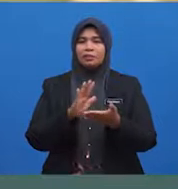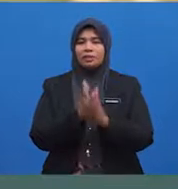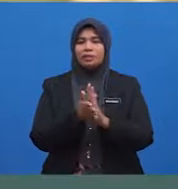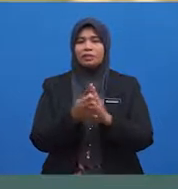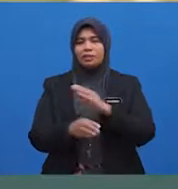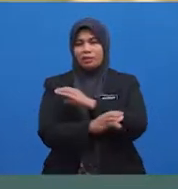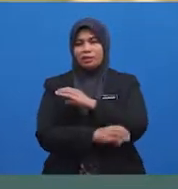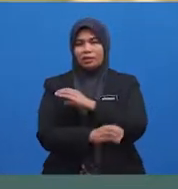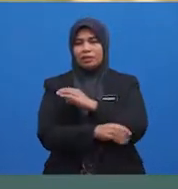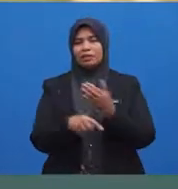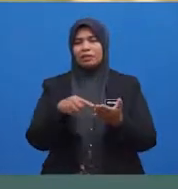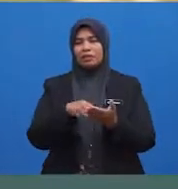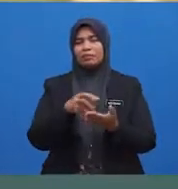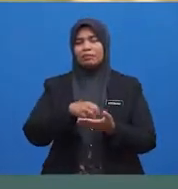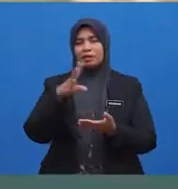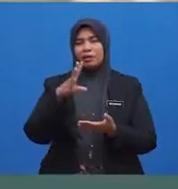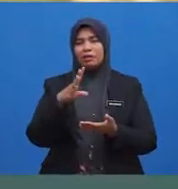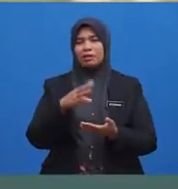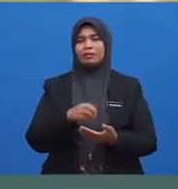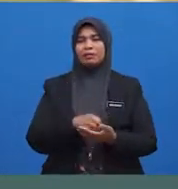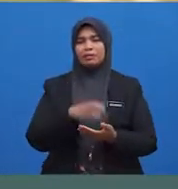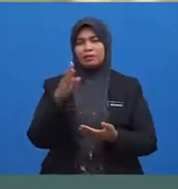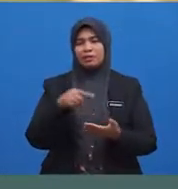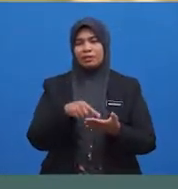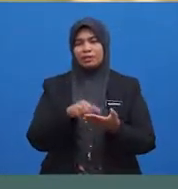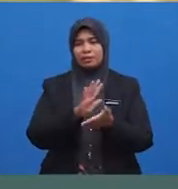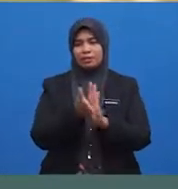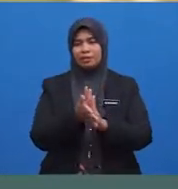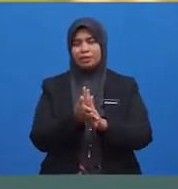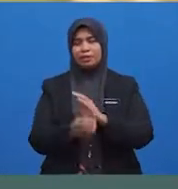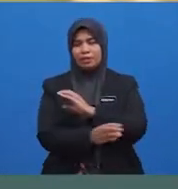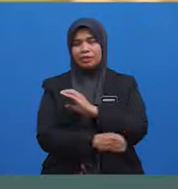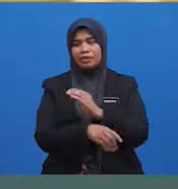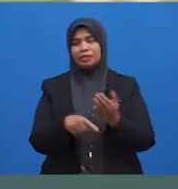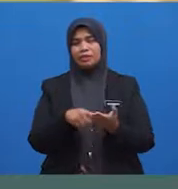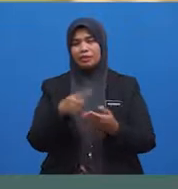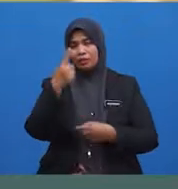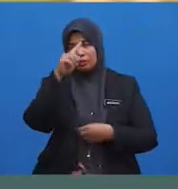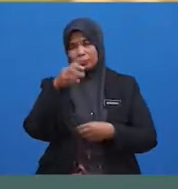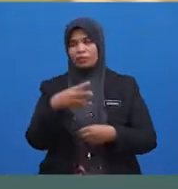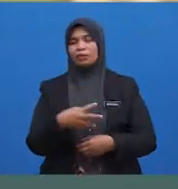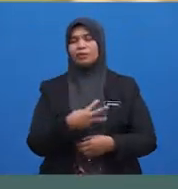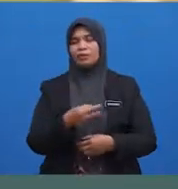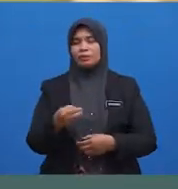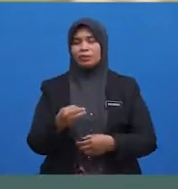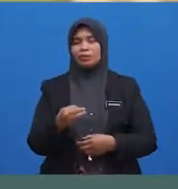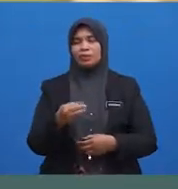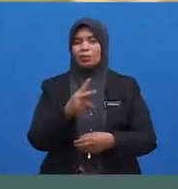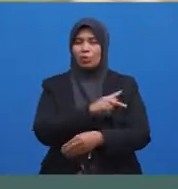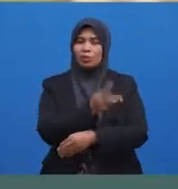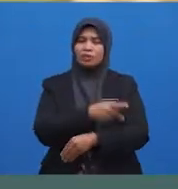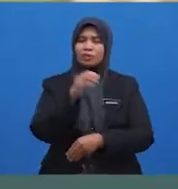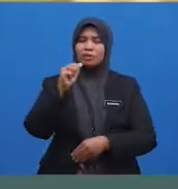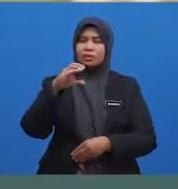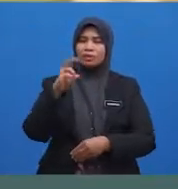makmur. Kekayaan dan kemakmuran inilah yang menarik minat kuasa Aceh, Belanda dan British untuk